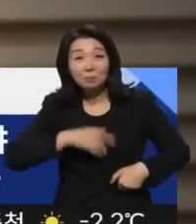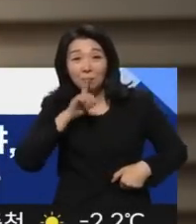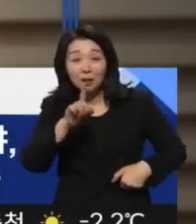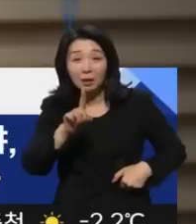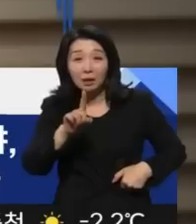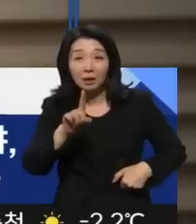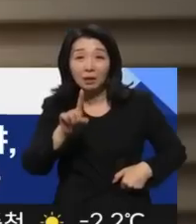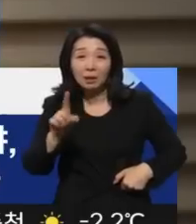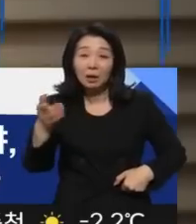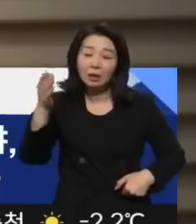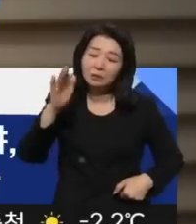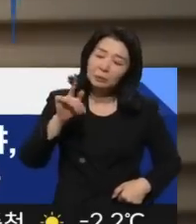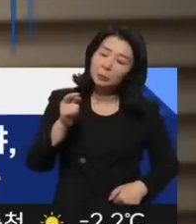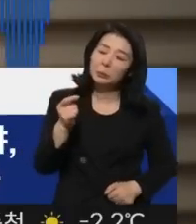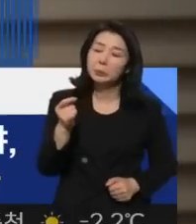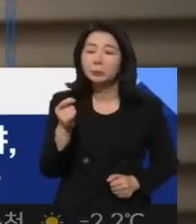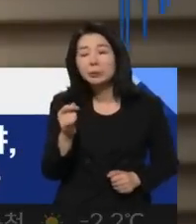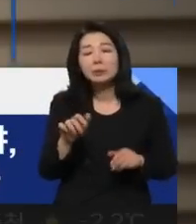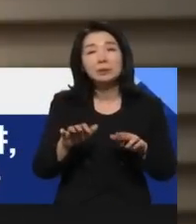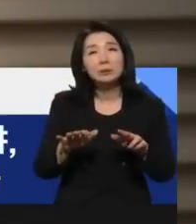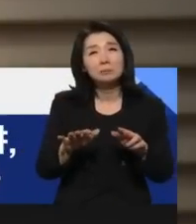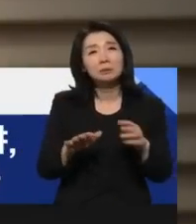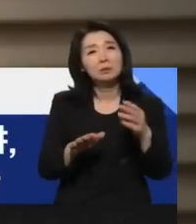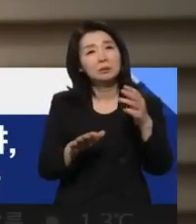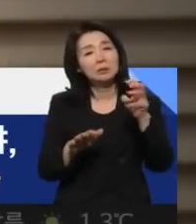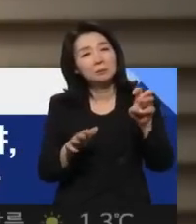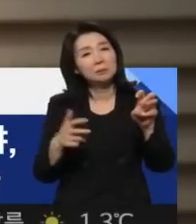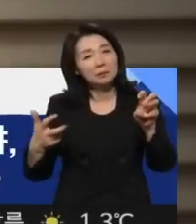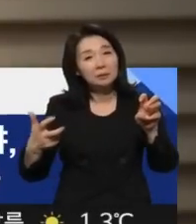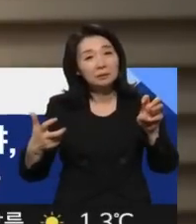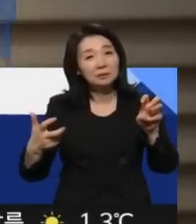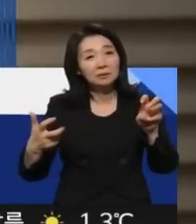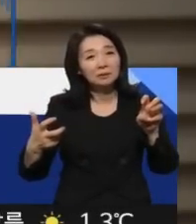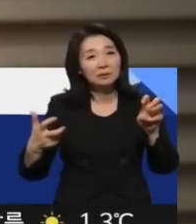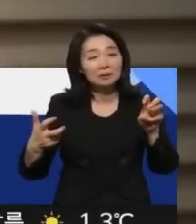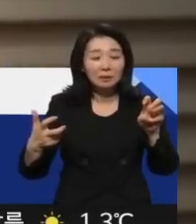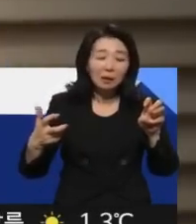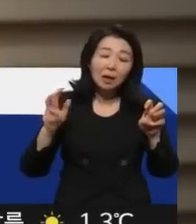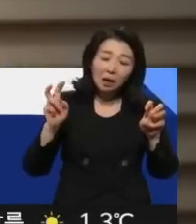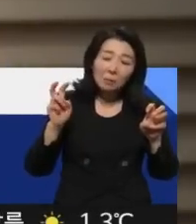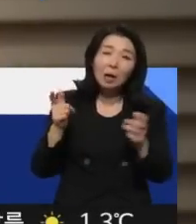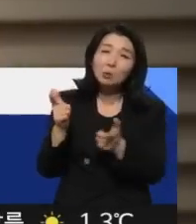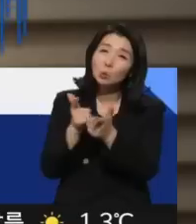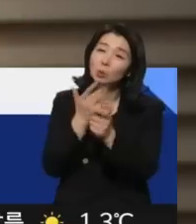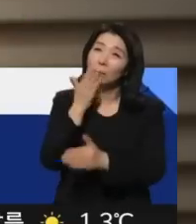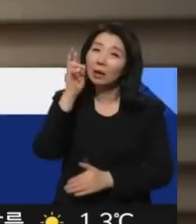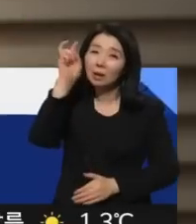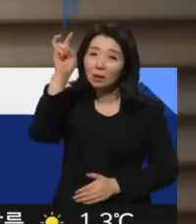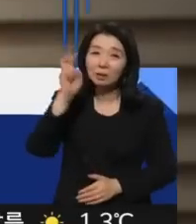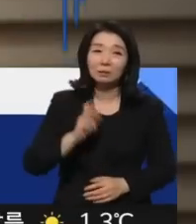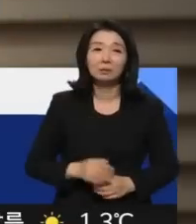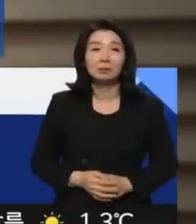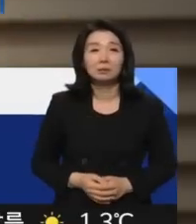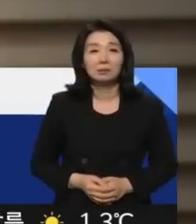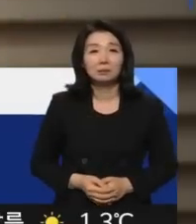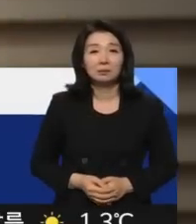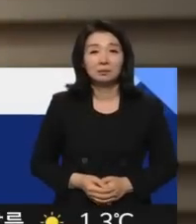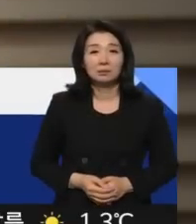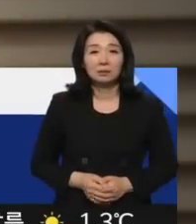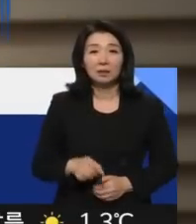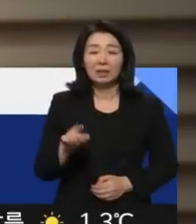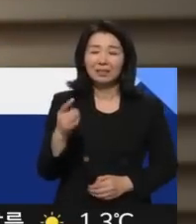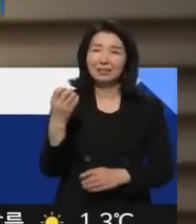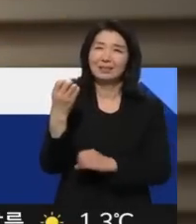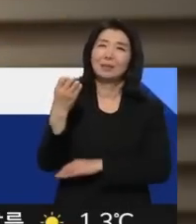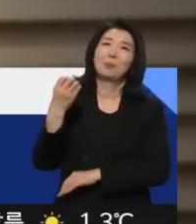하시는데요. 조금은 하여간에 지금은 이제 30대 70이니까 네. 조금 한번 조정할 수도 있겠죠. 근데 네. 그게